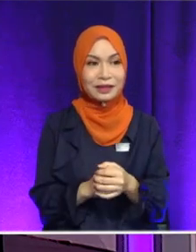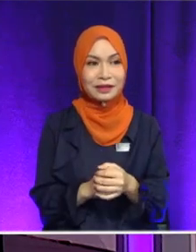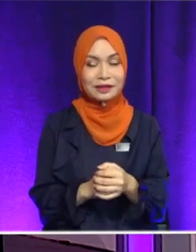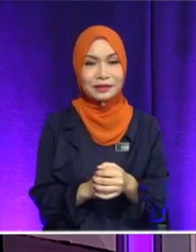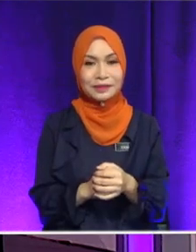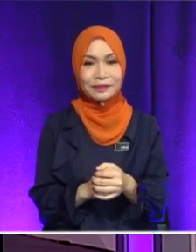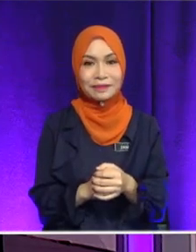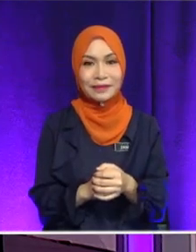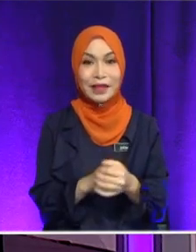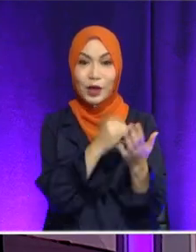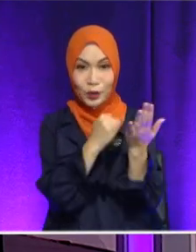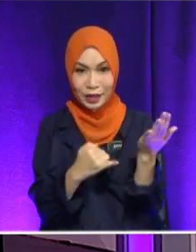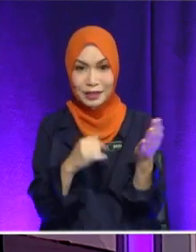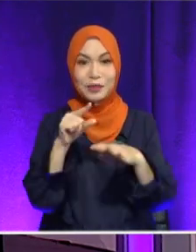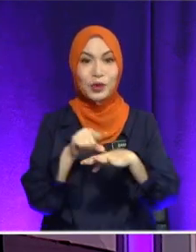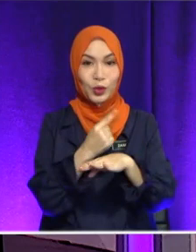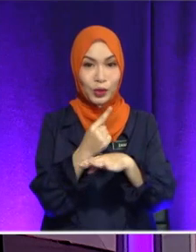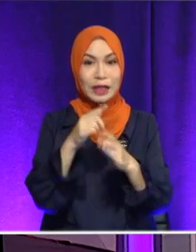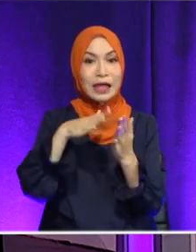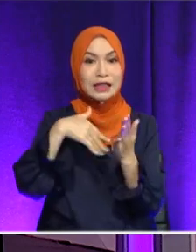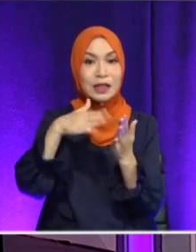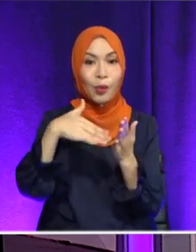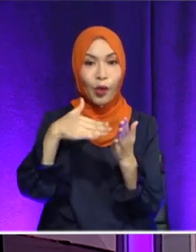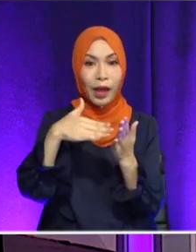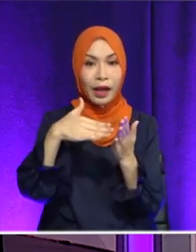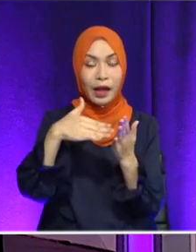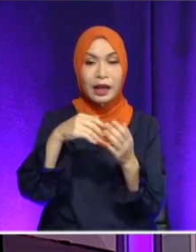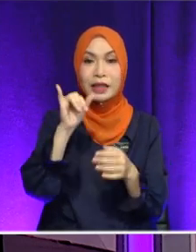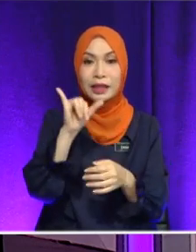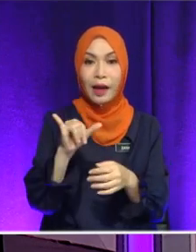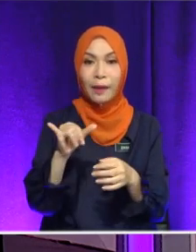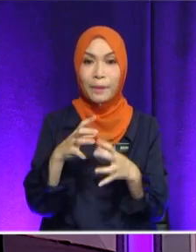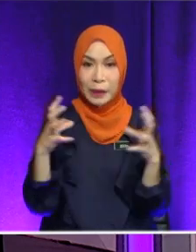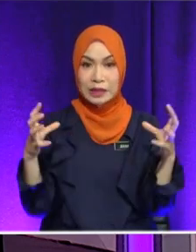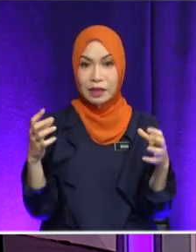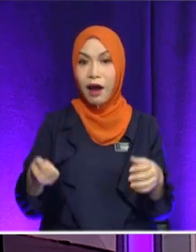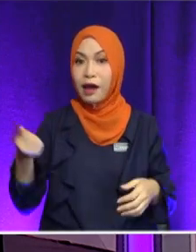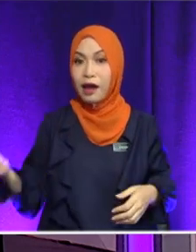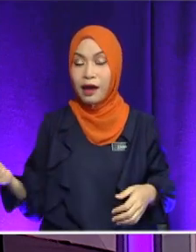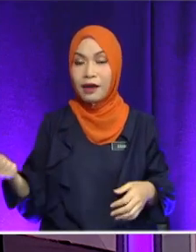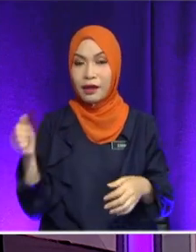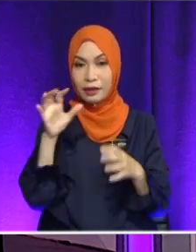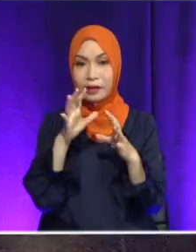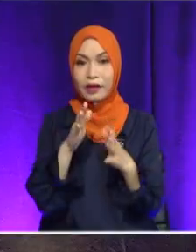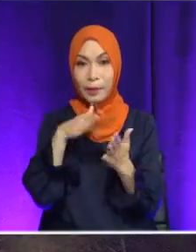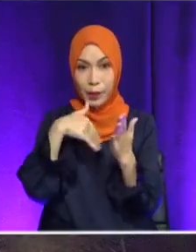melukis menggunakan bros yang besar sapuan bunga yang besar dan kita tak tahu apa yang tak disampaikan disini